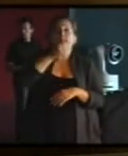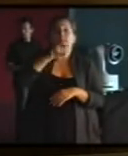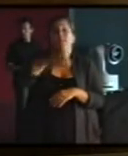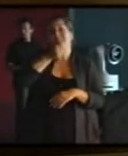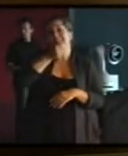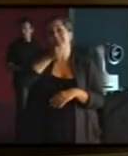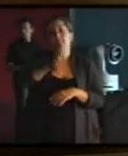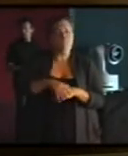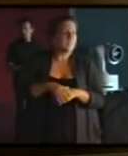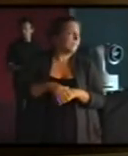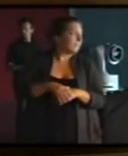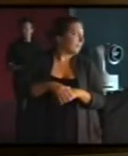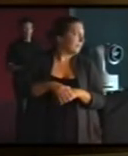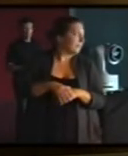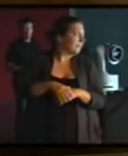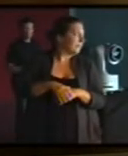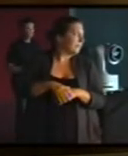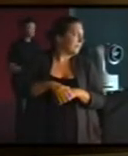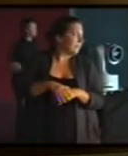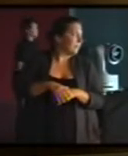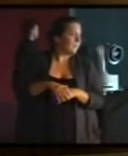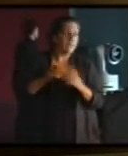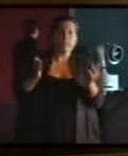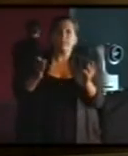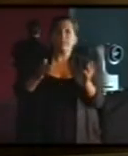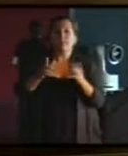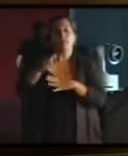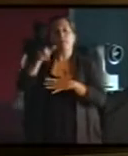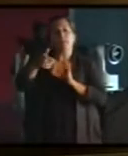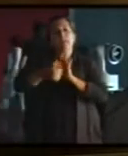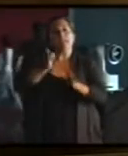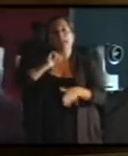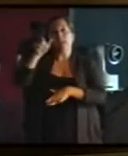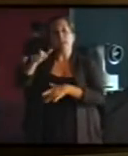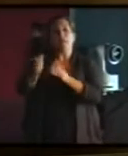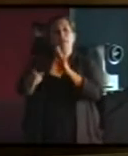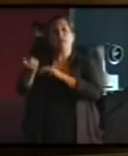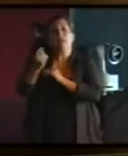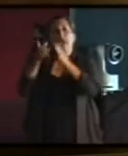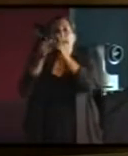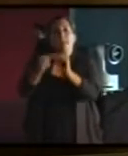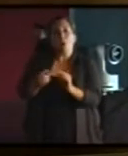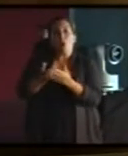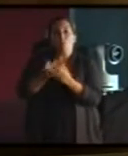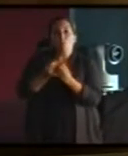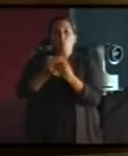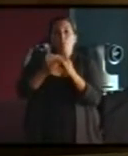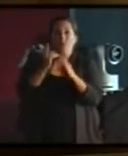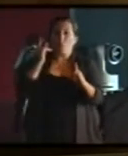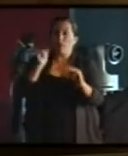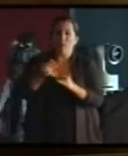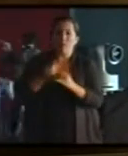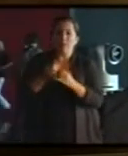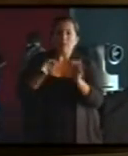contre le menton. Ouais. Comme il a dit Khalil, il n'y a pas une histoire, mais 1000 histoires.